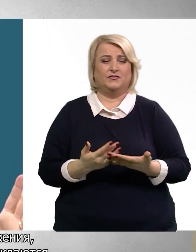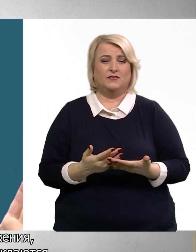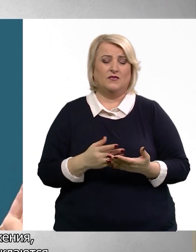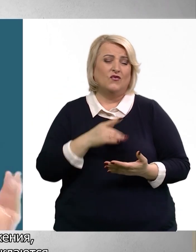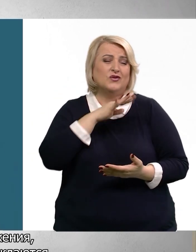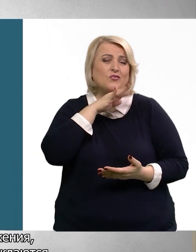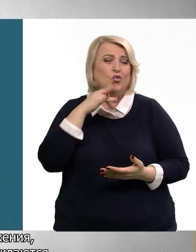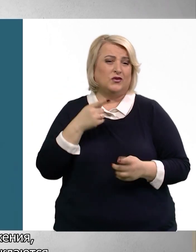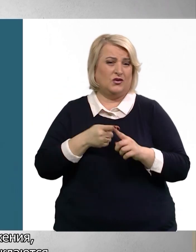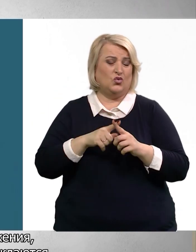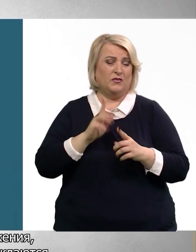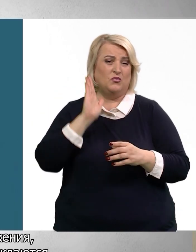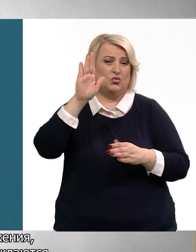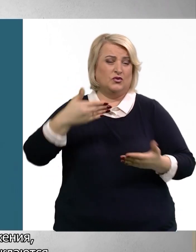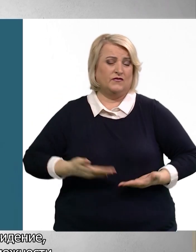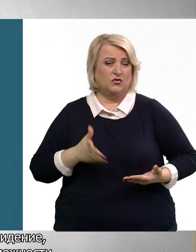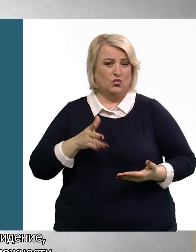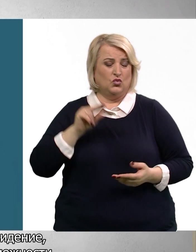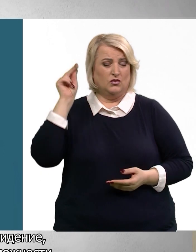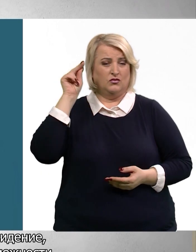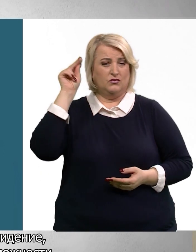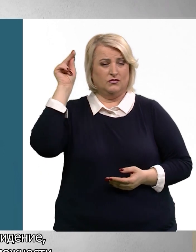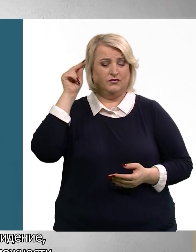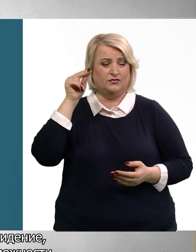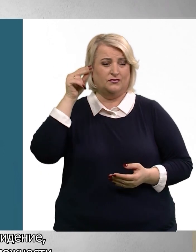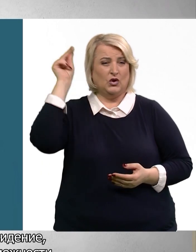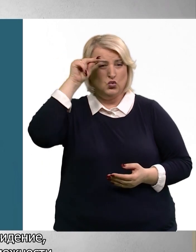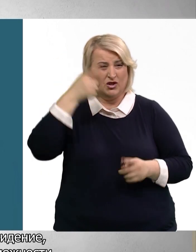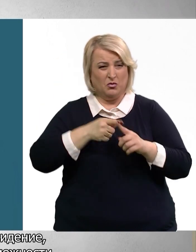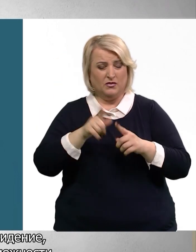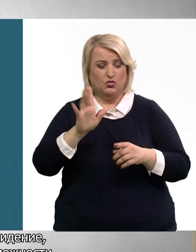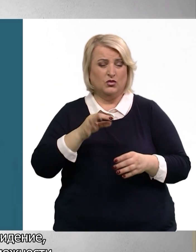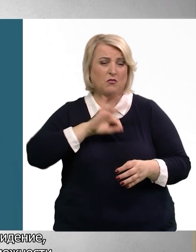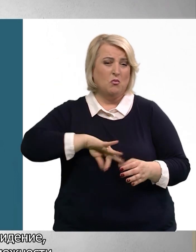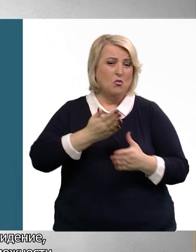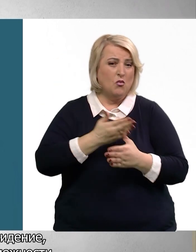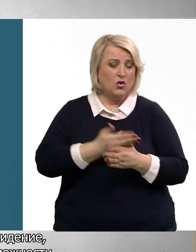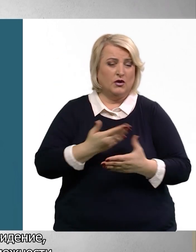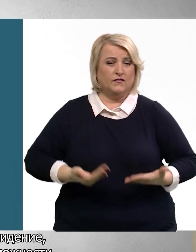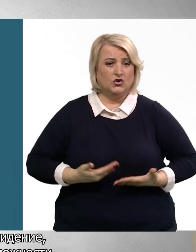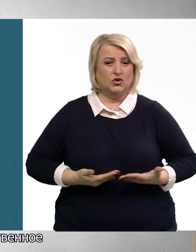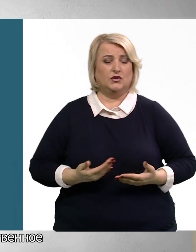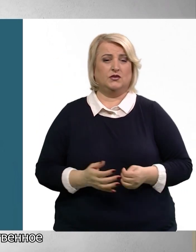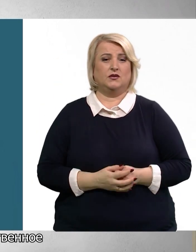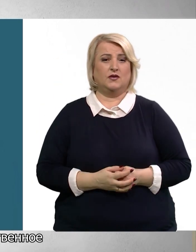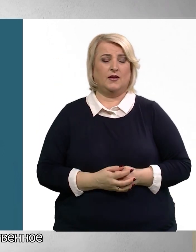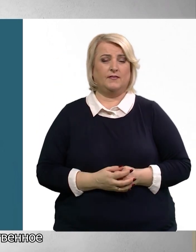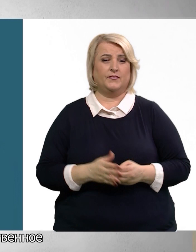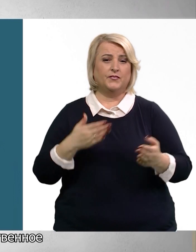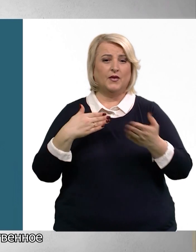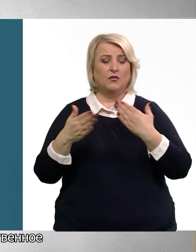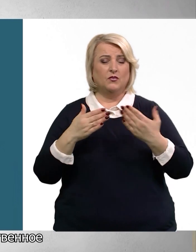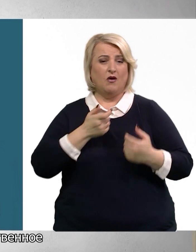multe chestii care îi ajută mai încolo. Și le ajută la viziunea și orientarea spre anumite oportunități,